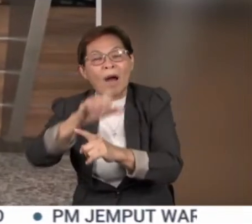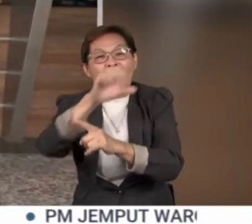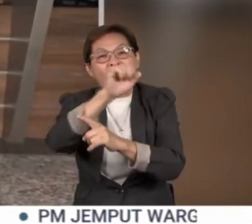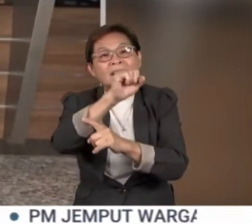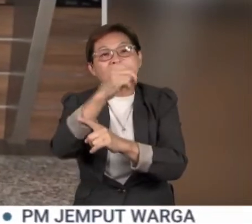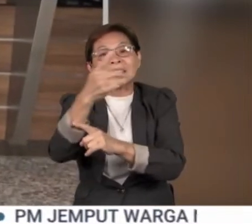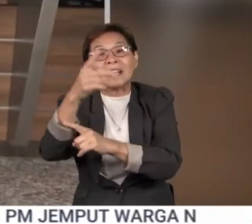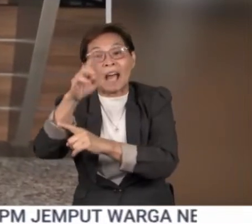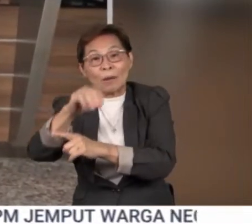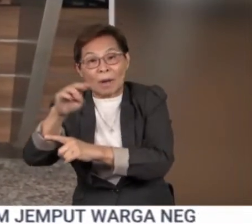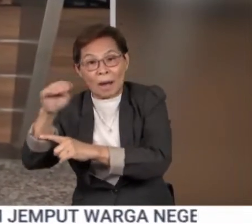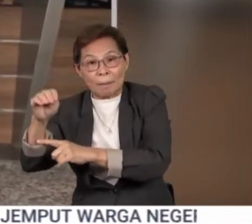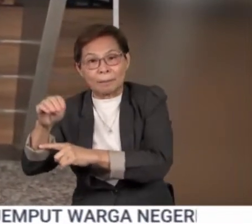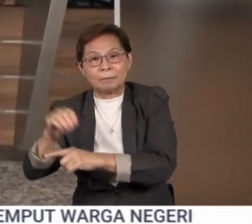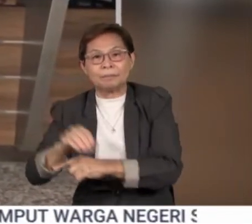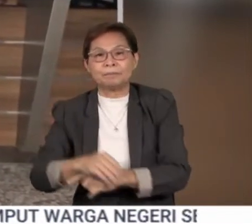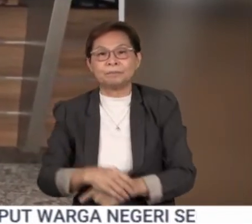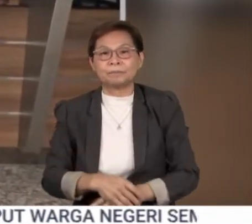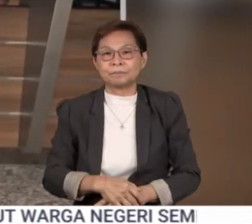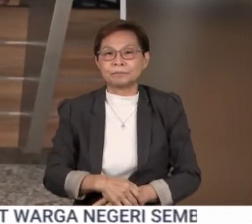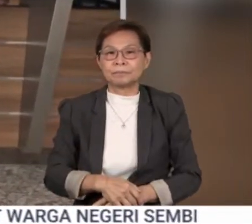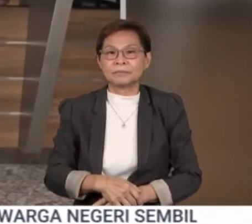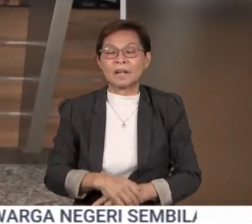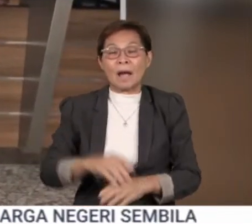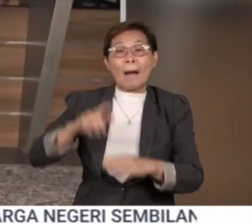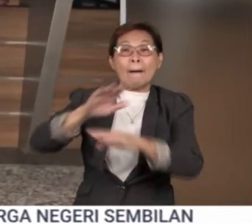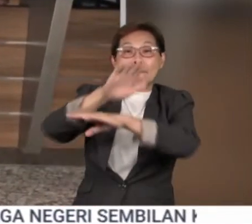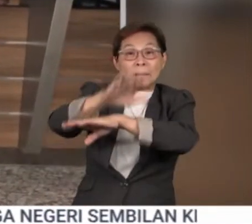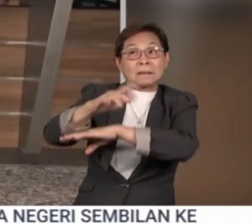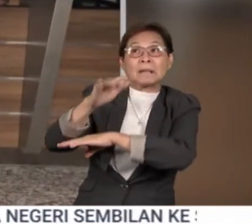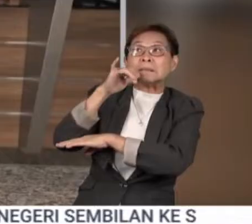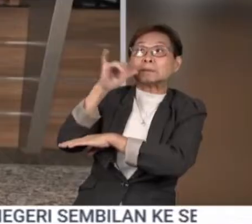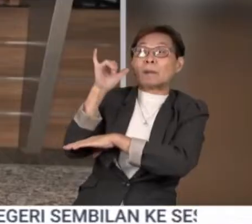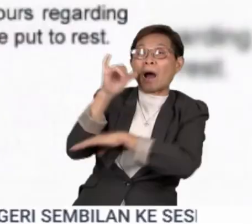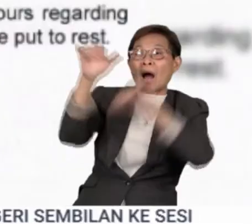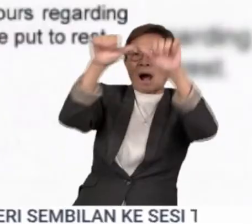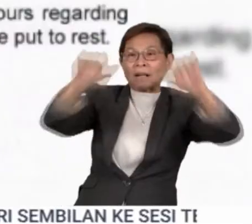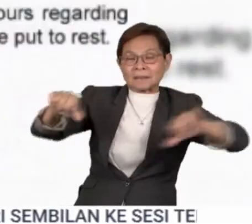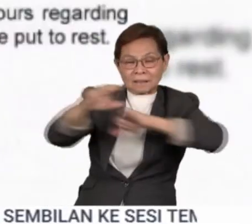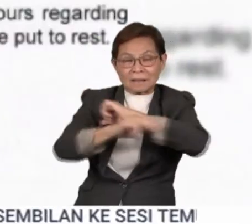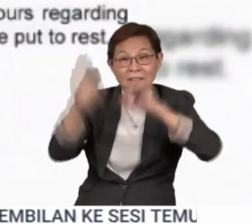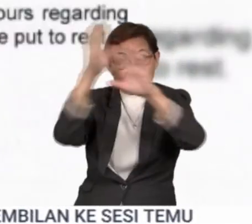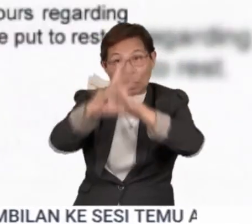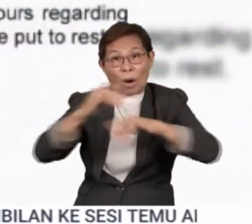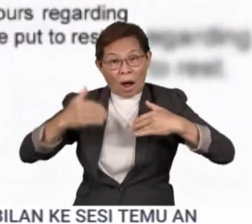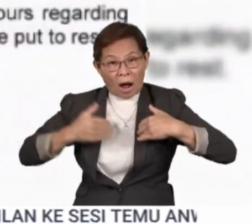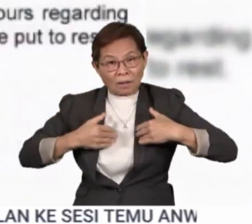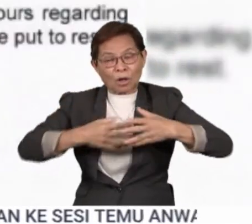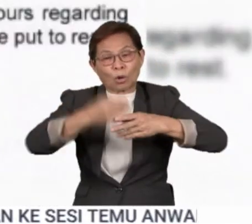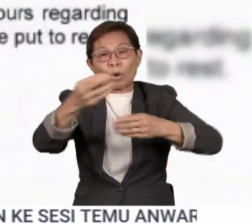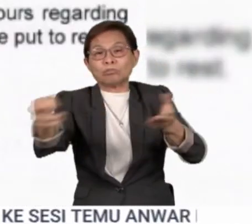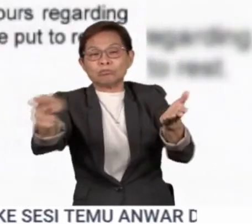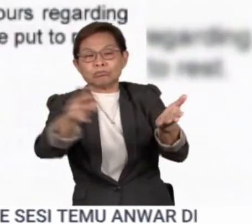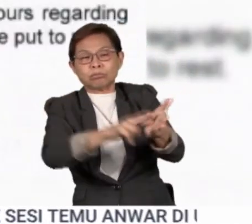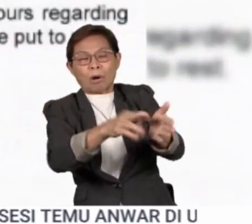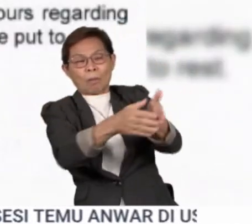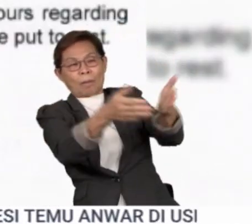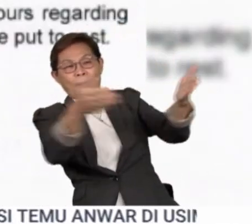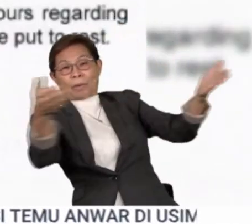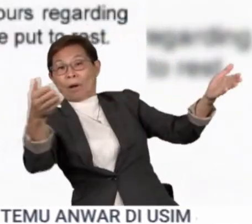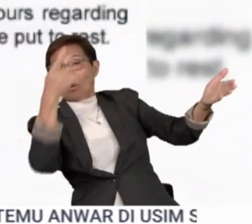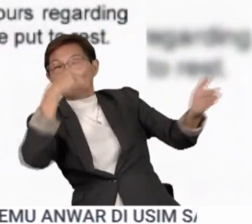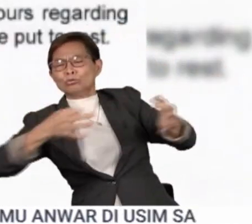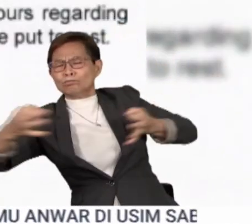Suruhanjaya Komunikasi dan Multimedia Malaysia. Lewat petang semalam, Astana Negeri Sarawak turut mengeluarkan satu kenyataan media